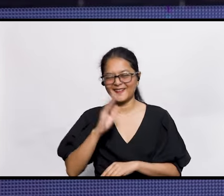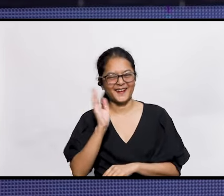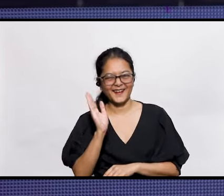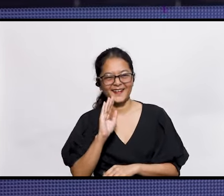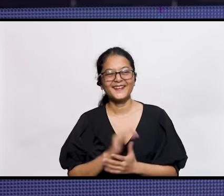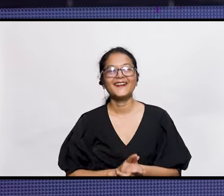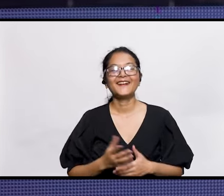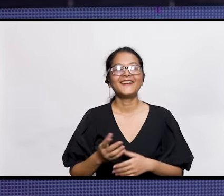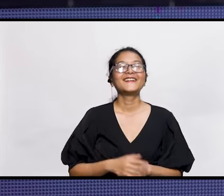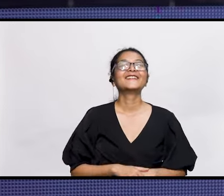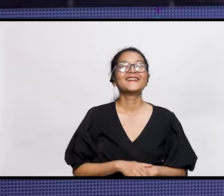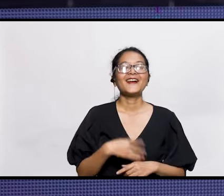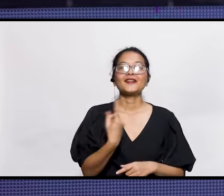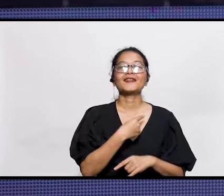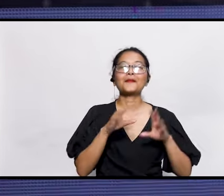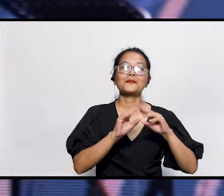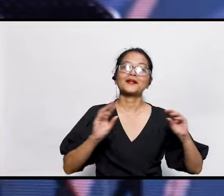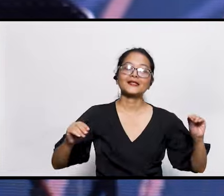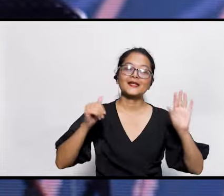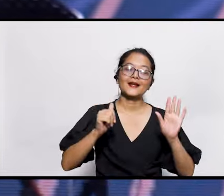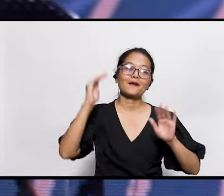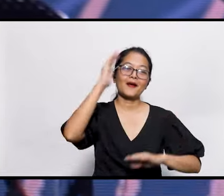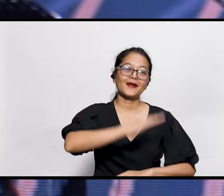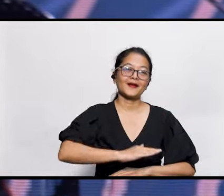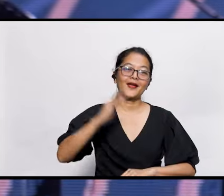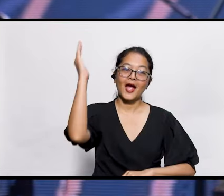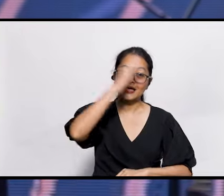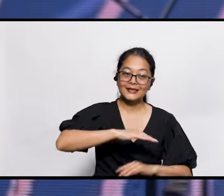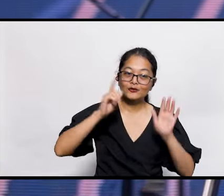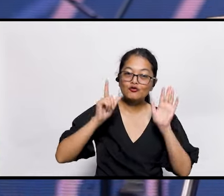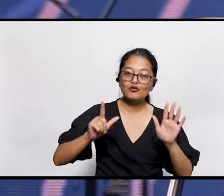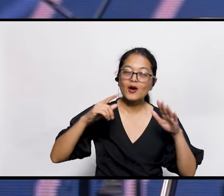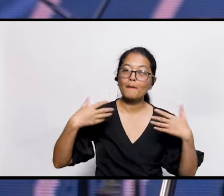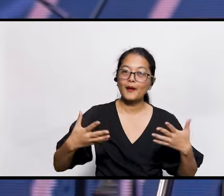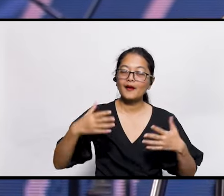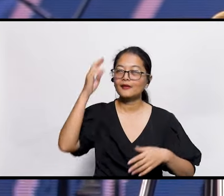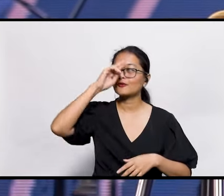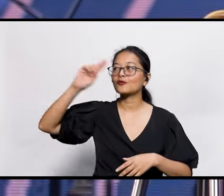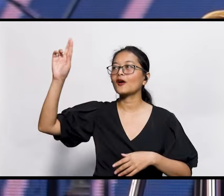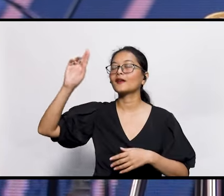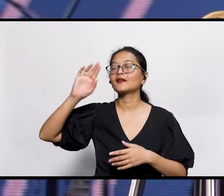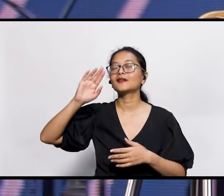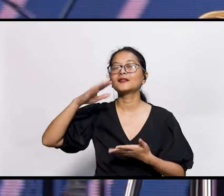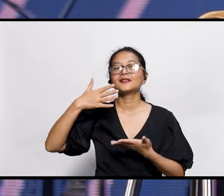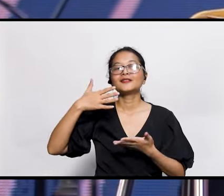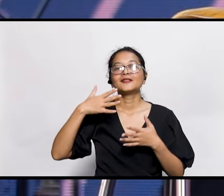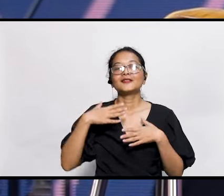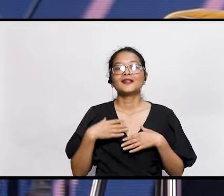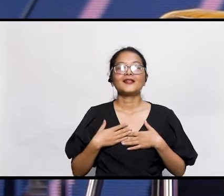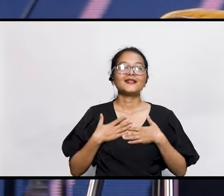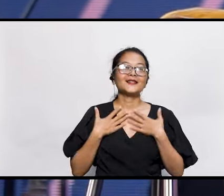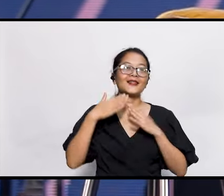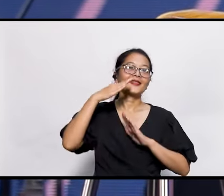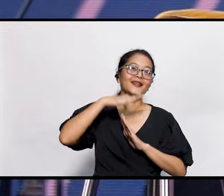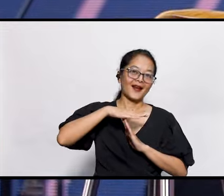kasihan yang kerja 7 hari kita bekerja 6 hari hari ketujuh apa godach rest gu ya lastting